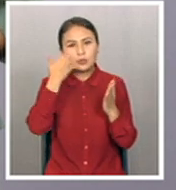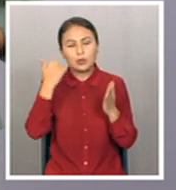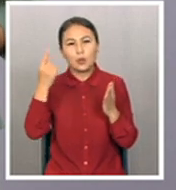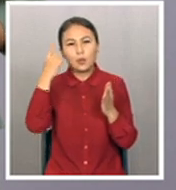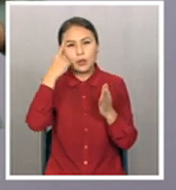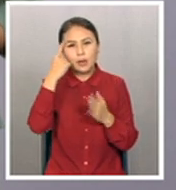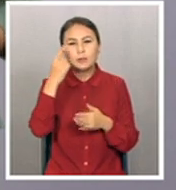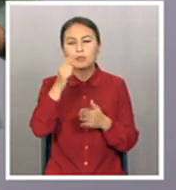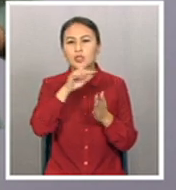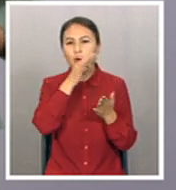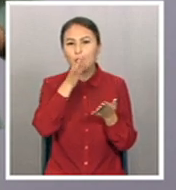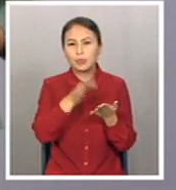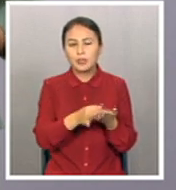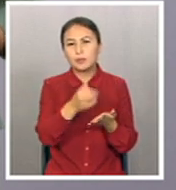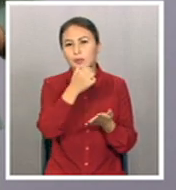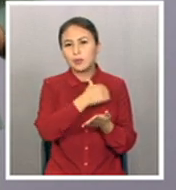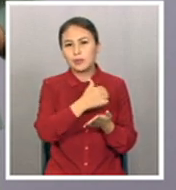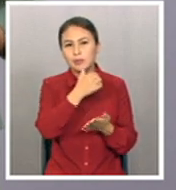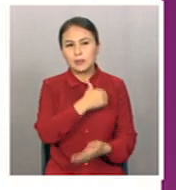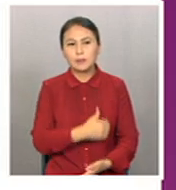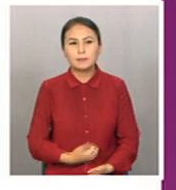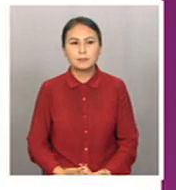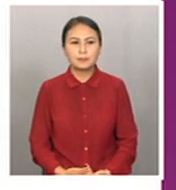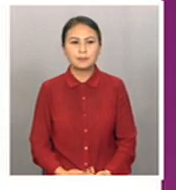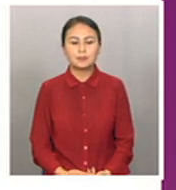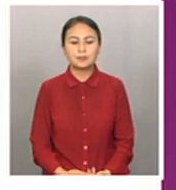ойланып, жауап беріп көріңіздер.